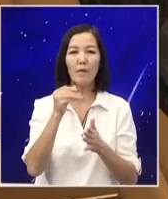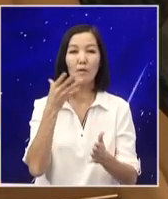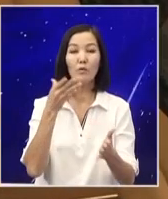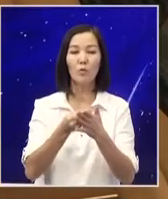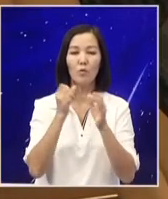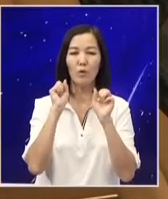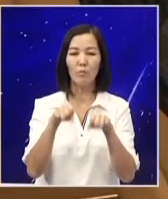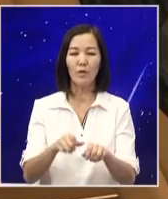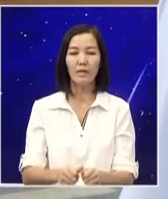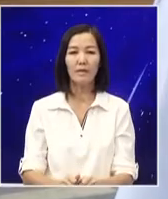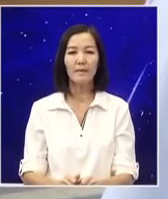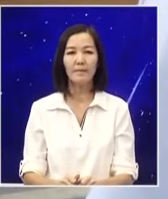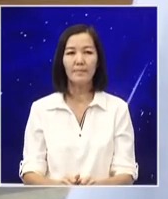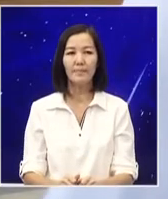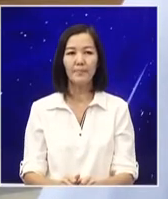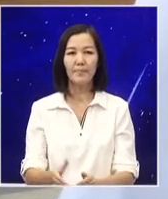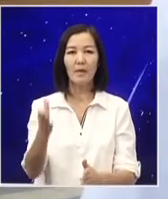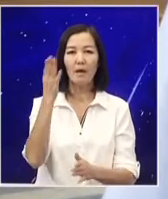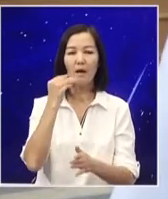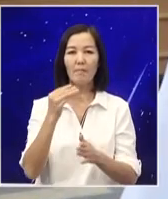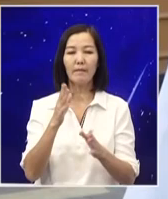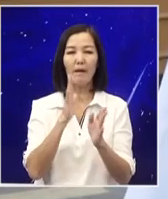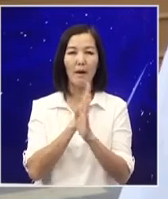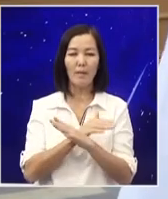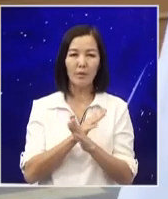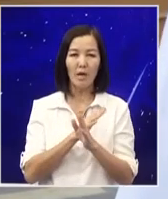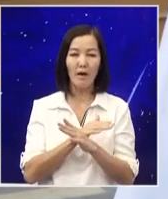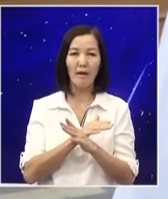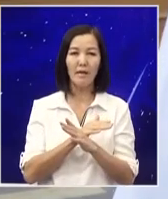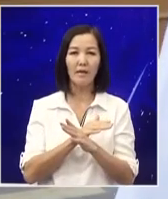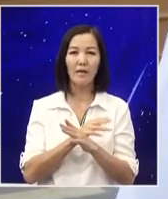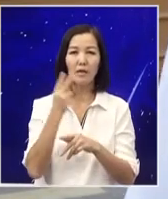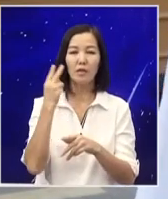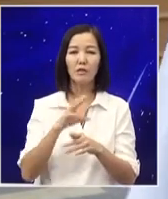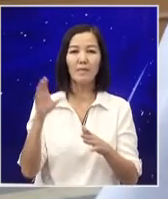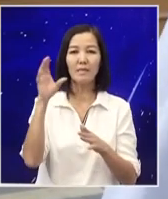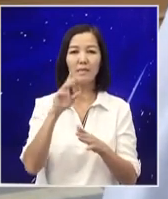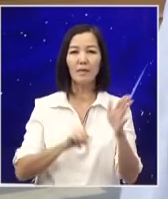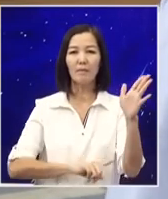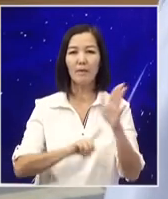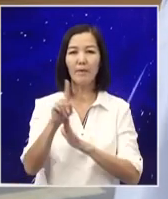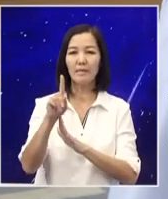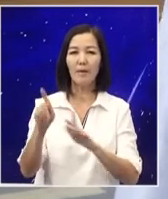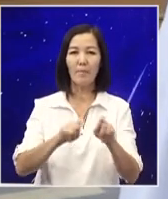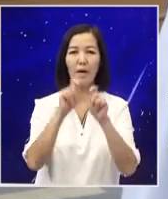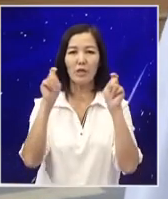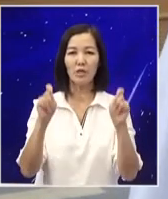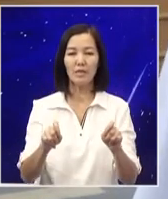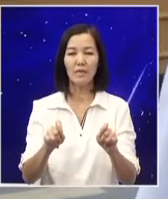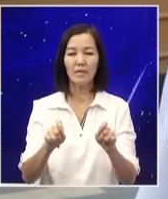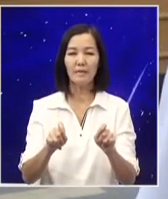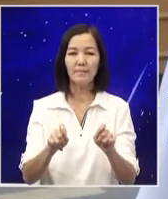оңай төлеуге болады. Алматы Қапшағай осы 20 сентябрьден бері ашылып жатыр. Бірінші рейсіміз открытие